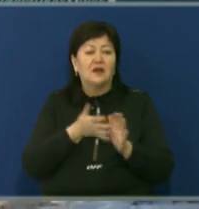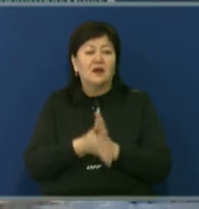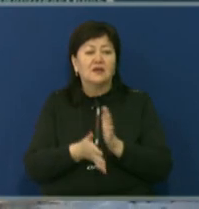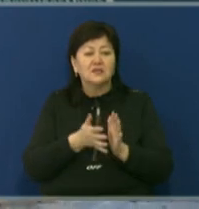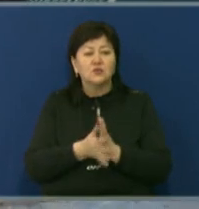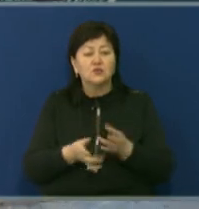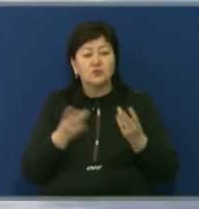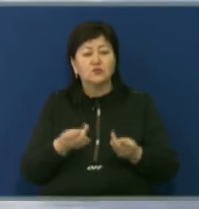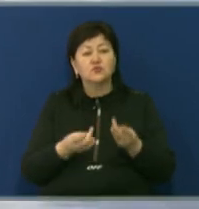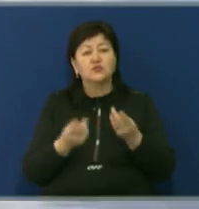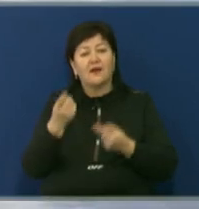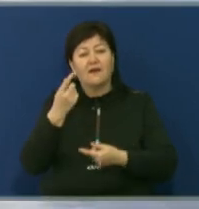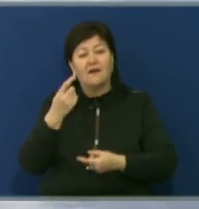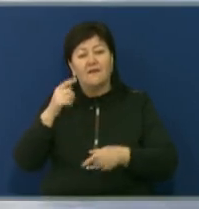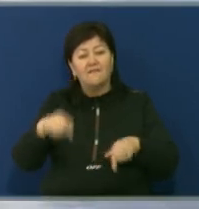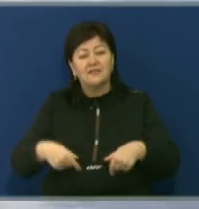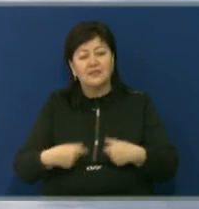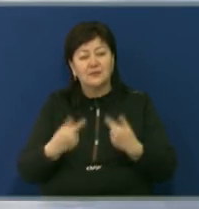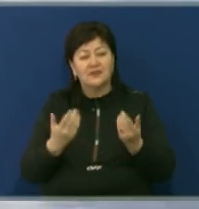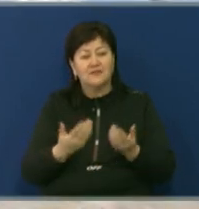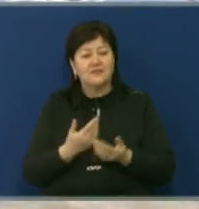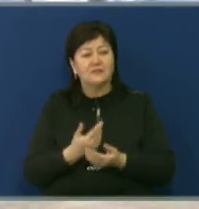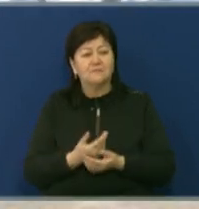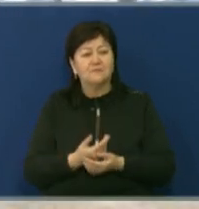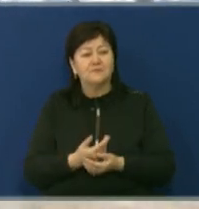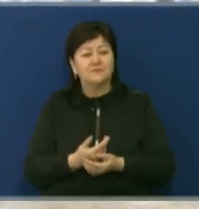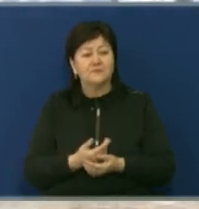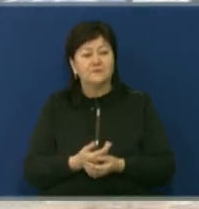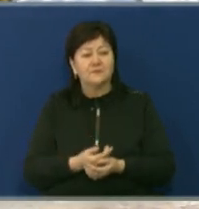өтініш берген. Алайда бүгінгі күнде ол орындалмаған.